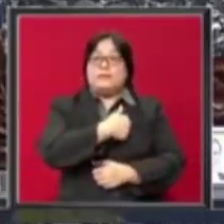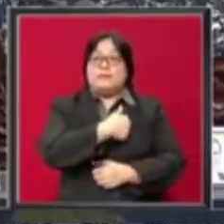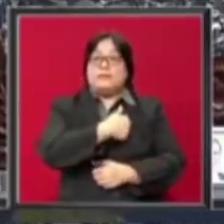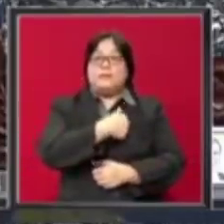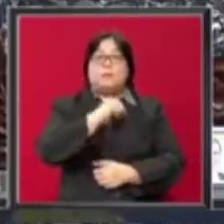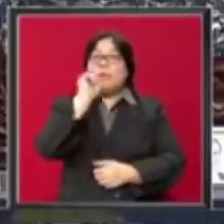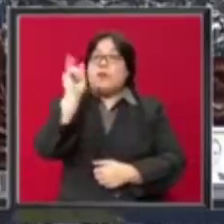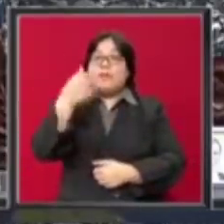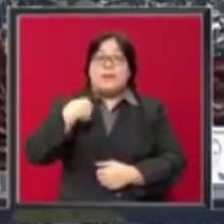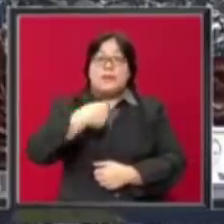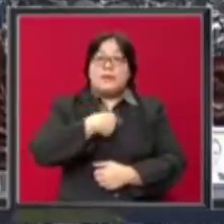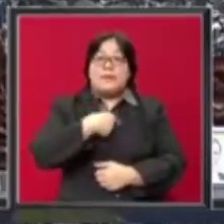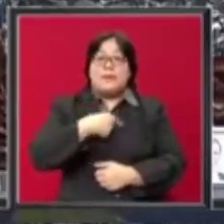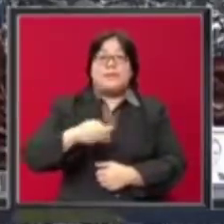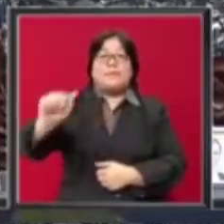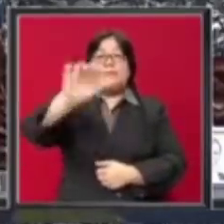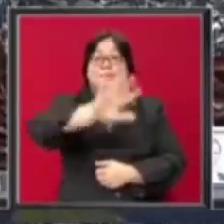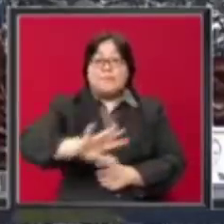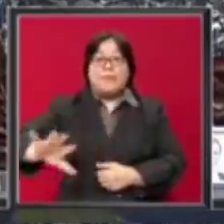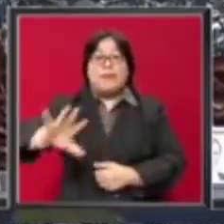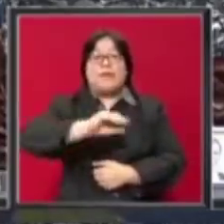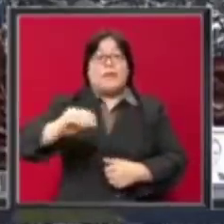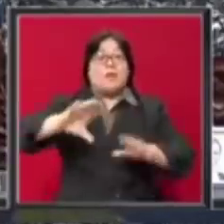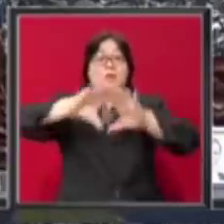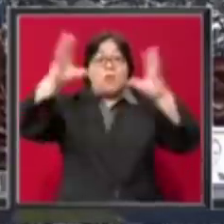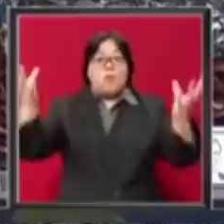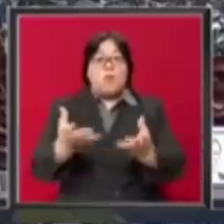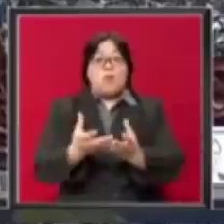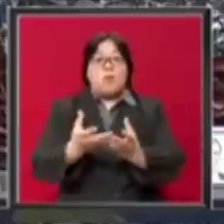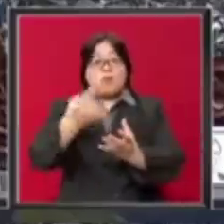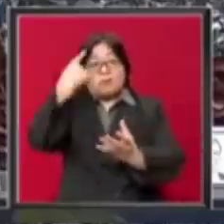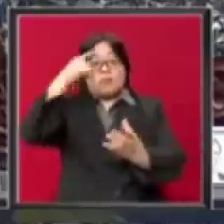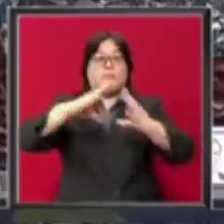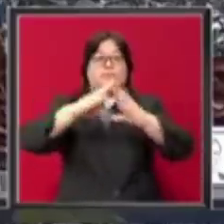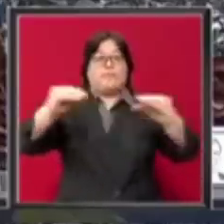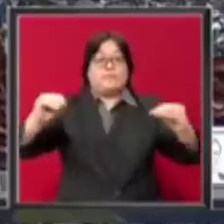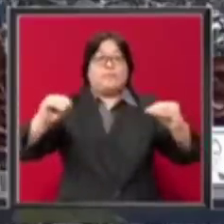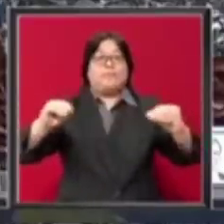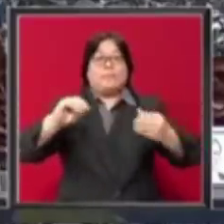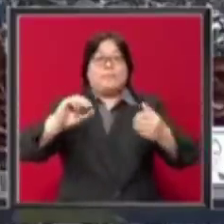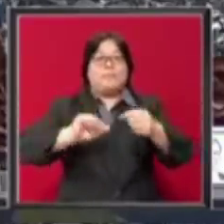bukan saja kita, rantau dan dunia menangani pandemik COVID-19.